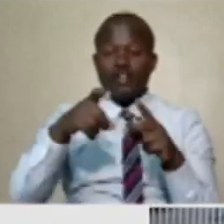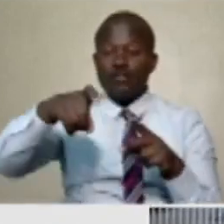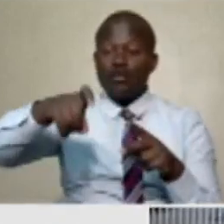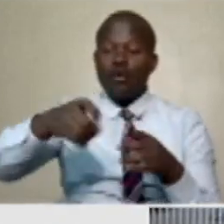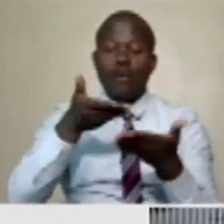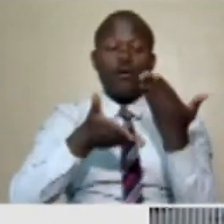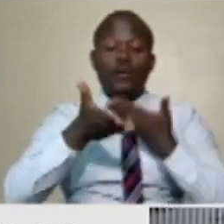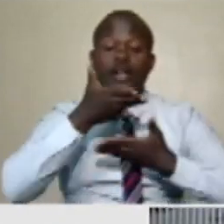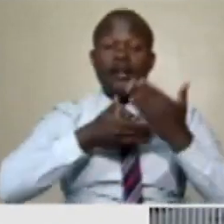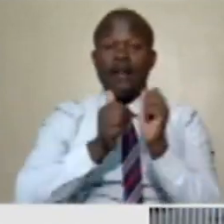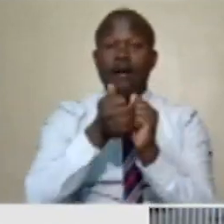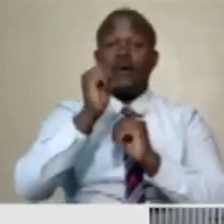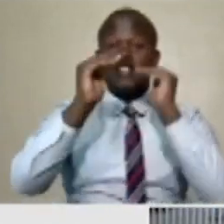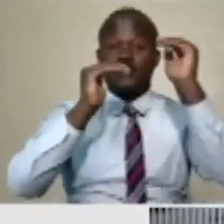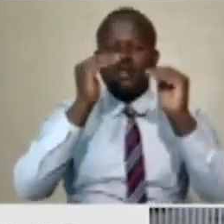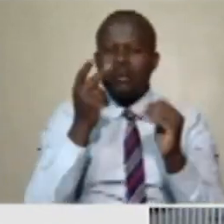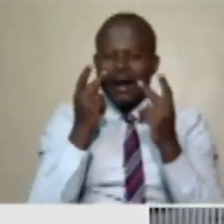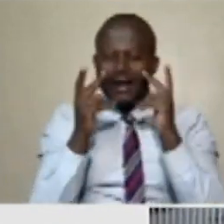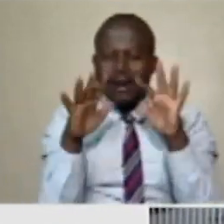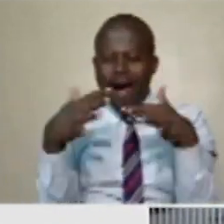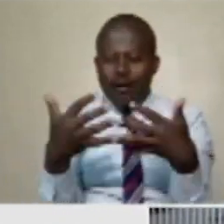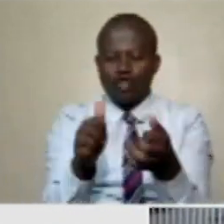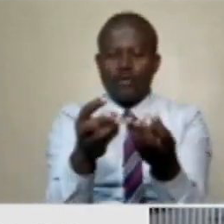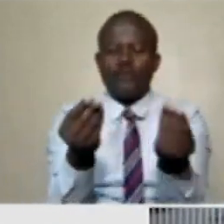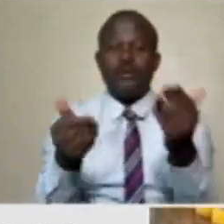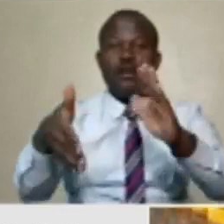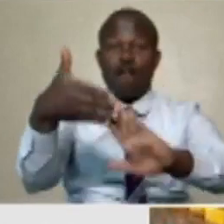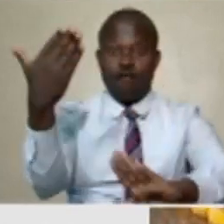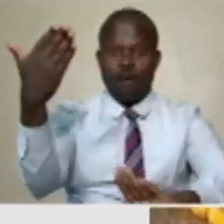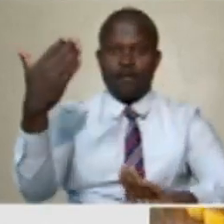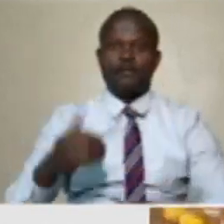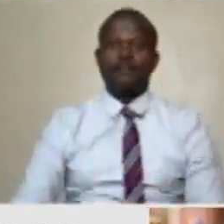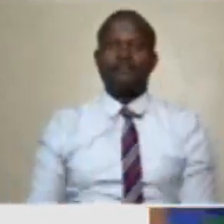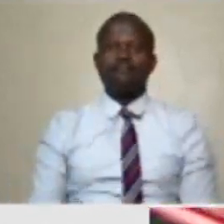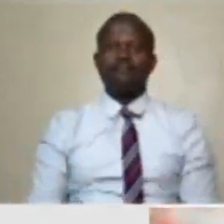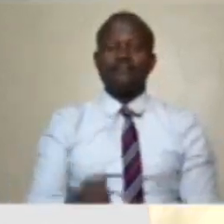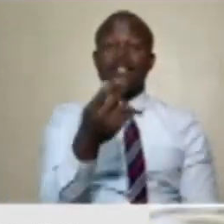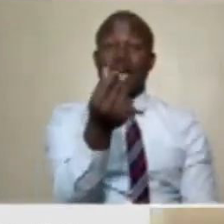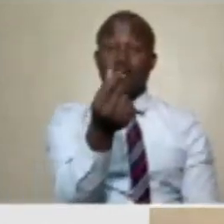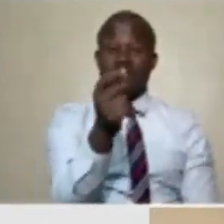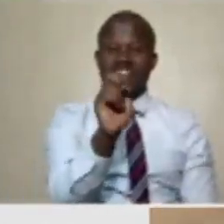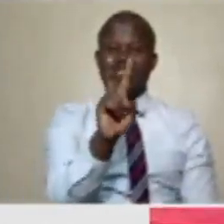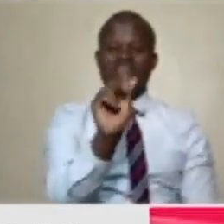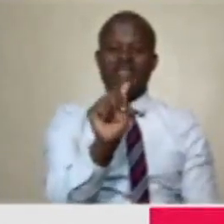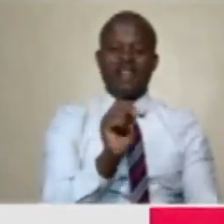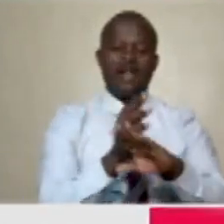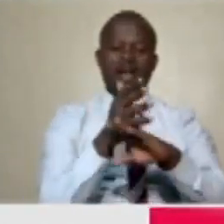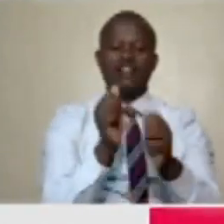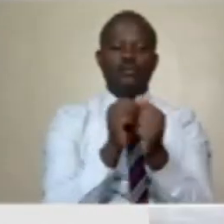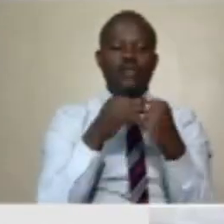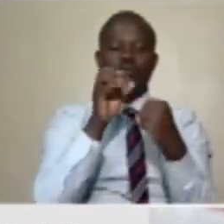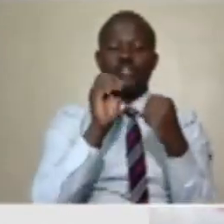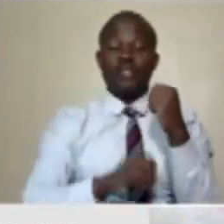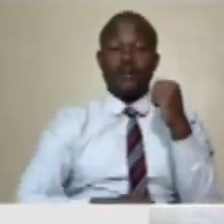tugiye kukigana n'izo nzego kikabonerwa igisubizo nacyo mu buryo bwihuse. Aya mafaranga ya TVA ahwanye na 18%